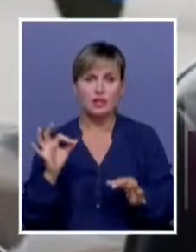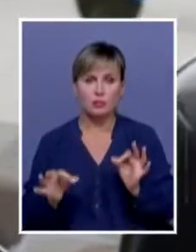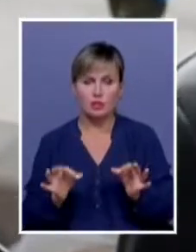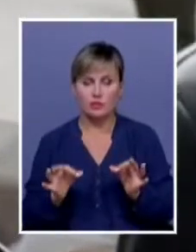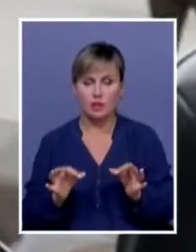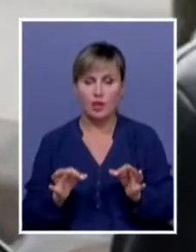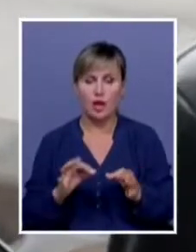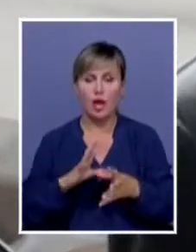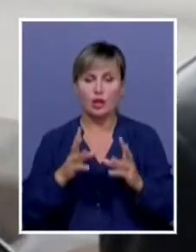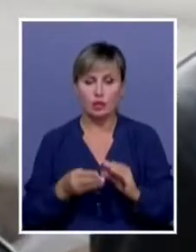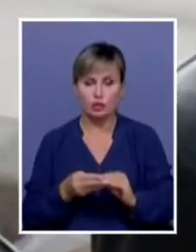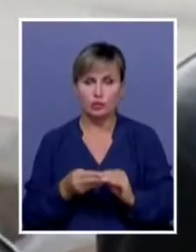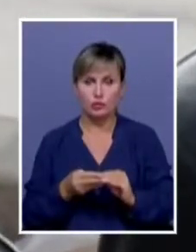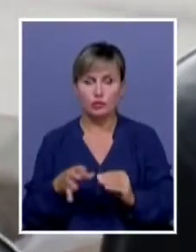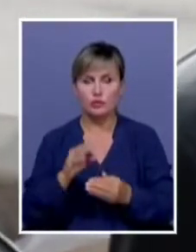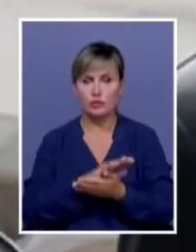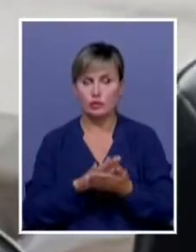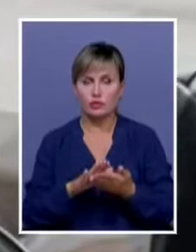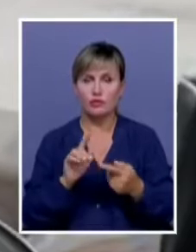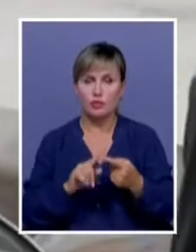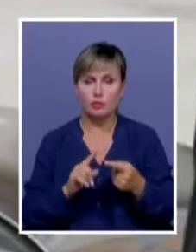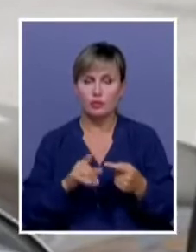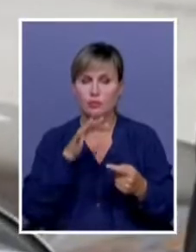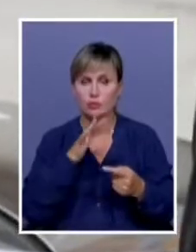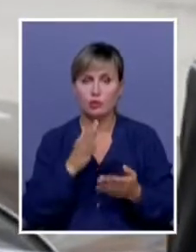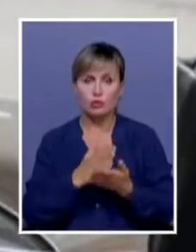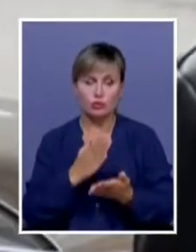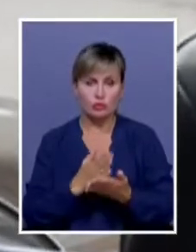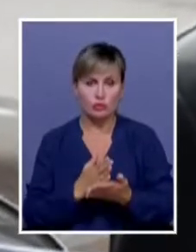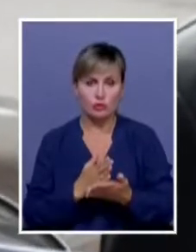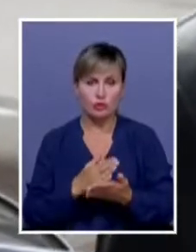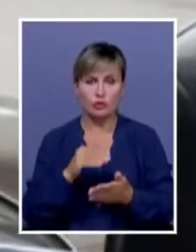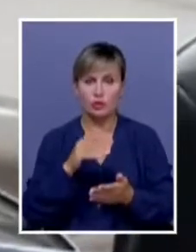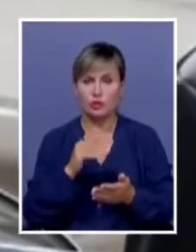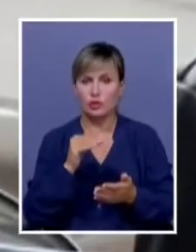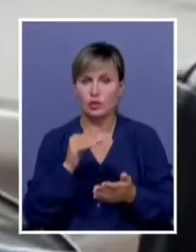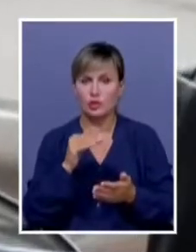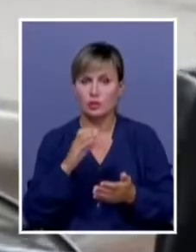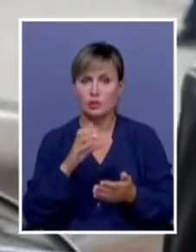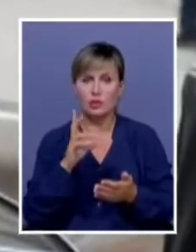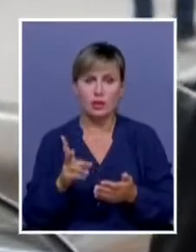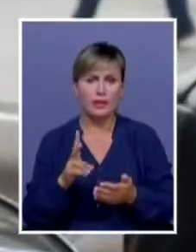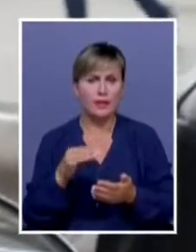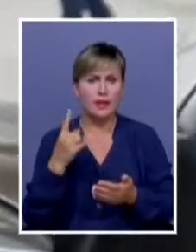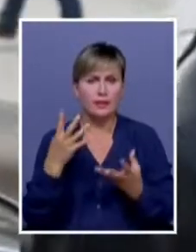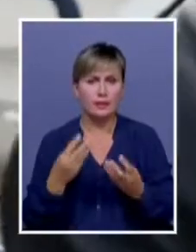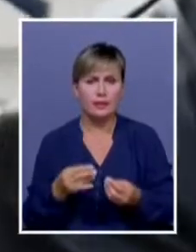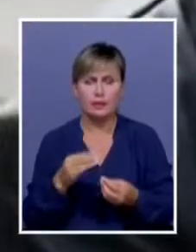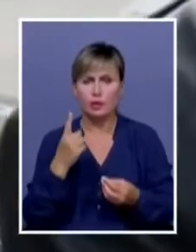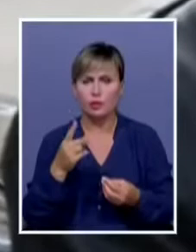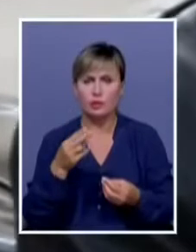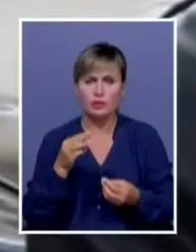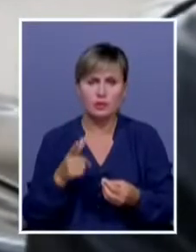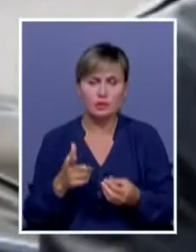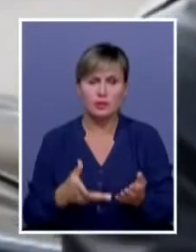справедливости. Отчетность вся прозрачна. Во-первых, с момента существования ЖСК ни один день, ни одной тенге